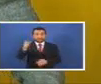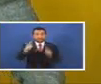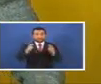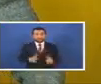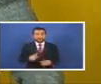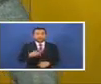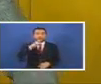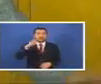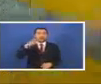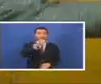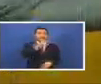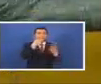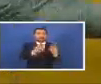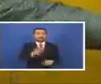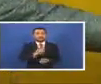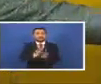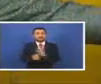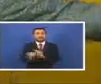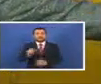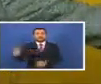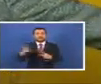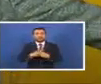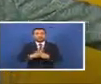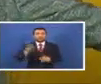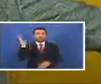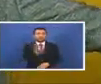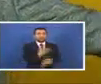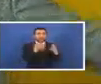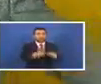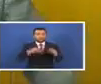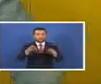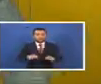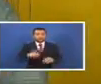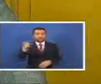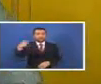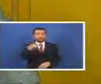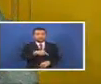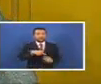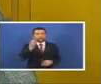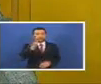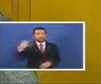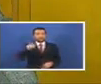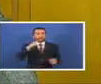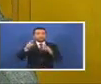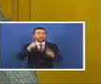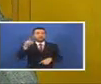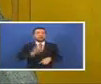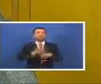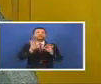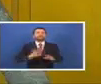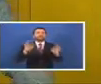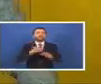burada hakaret etsem ya da yanımdaki polisi darp etsem şu anda siz bundan dolayı beni